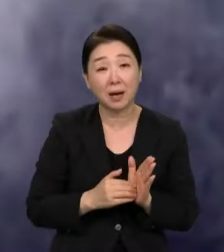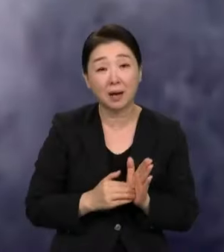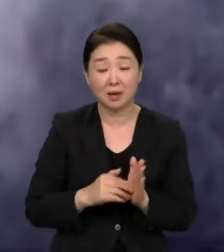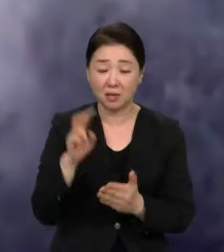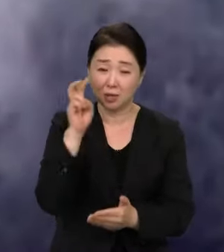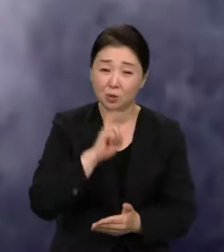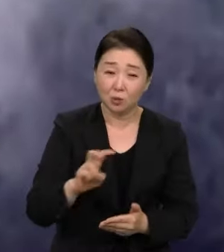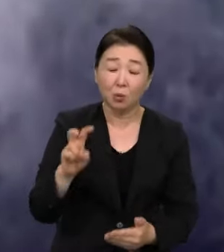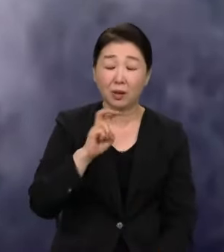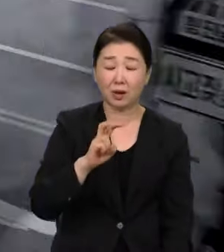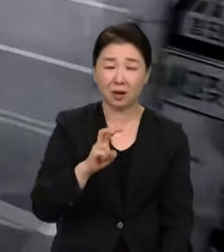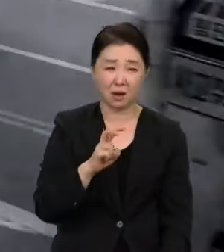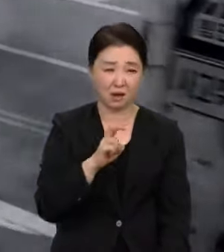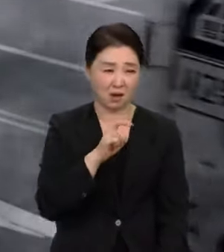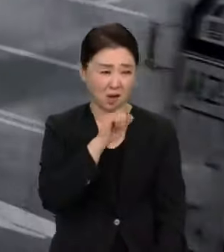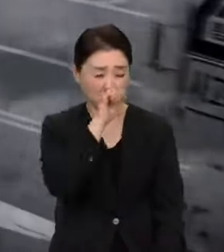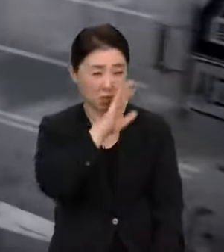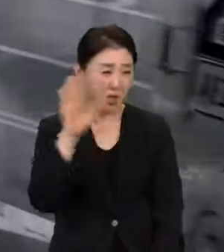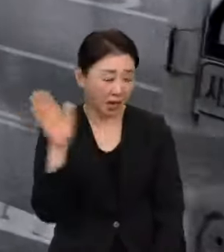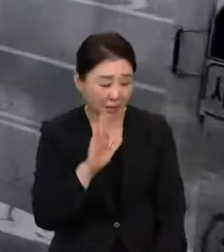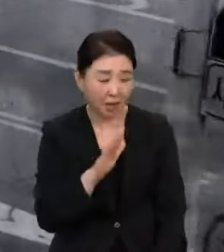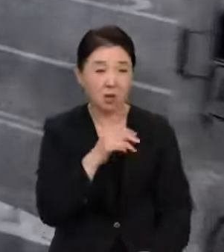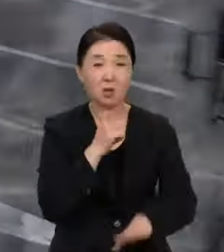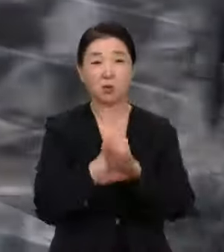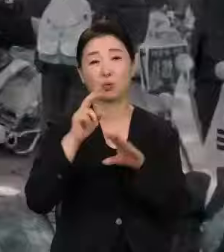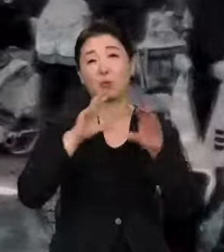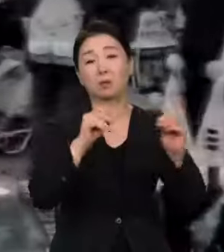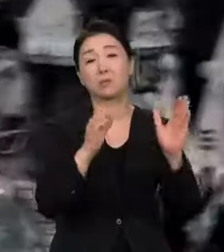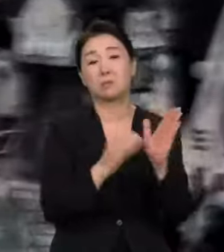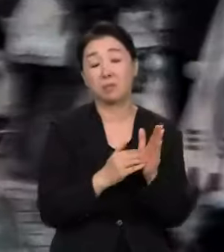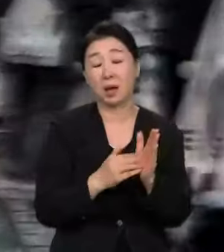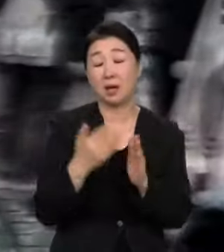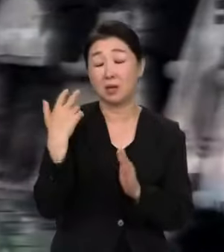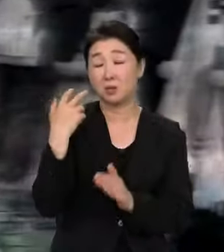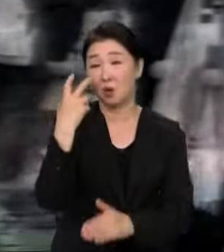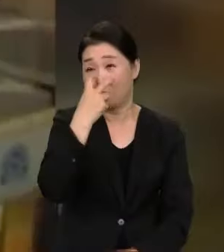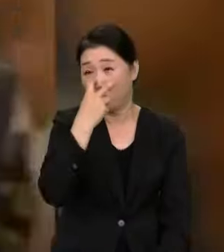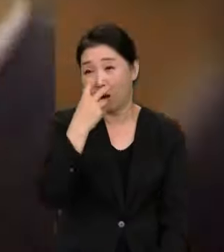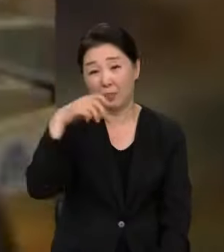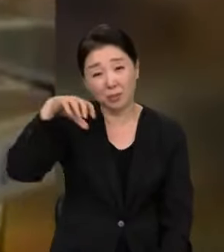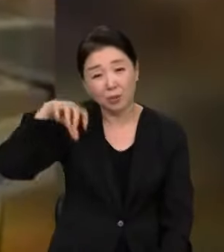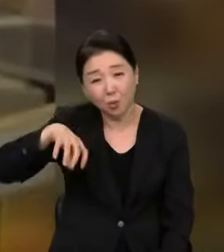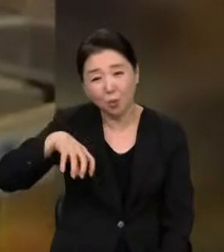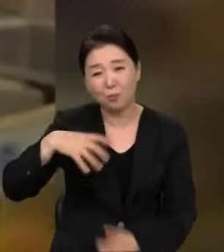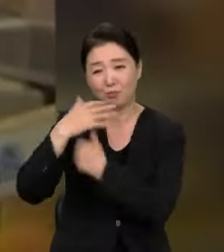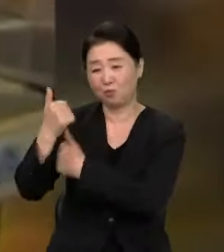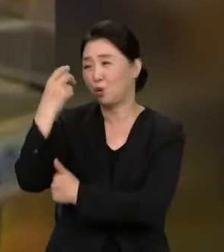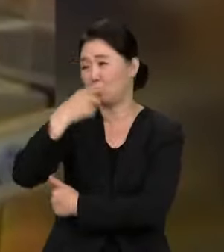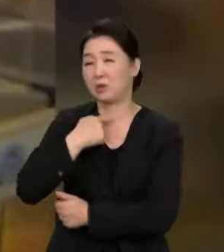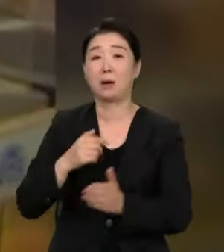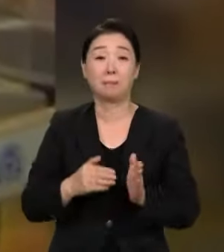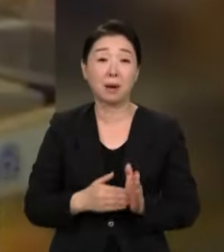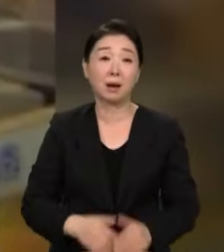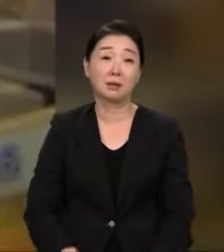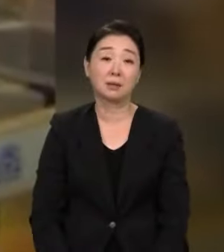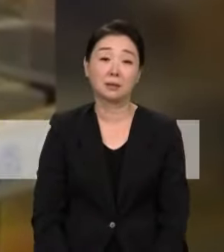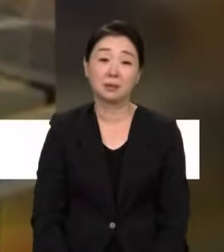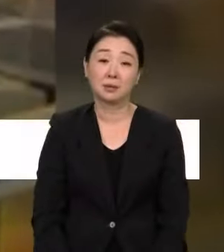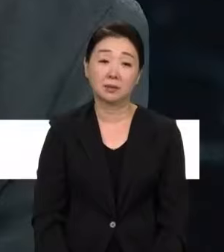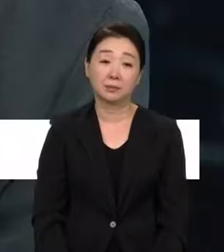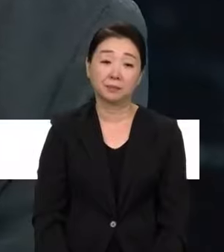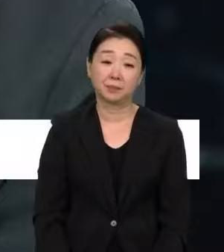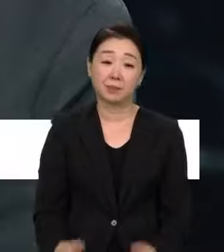노래가 불건전하다는 이유로 금지되기도 또 과거 보안대의 조사를 받기도 했습니다. 그 사람들이